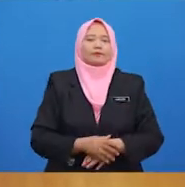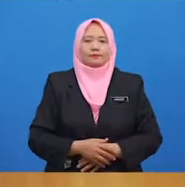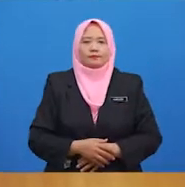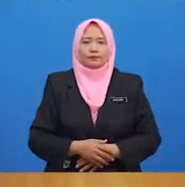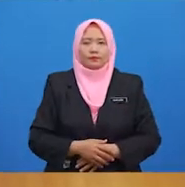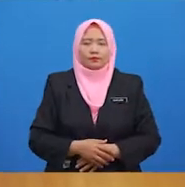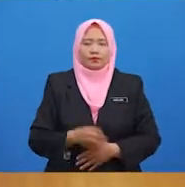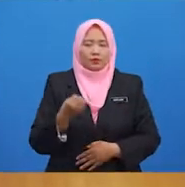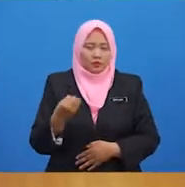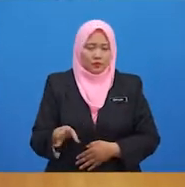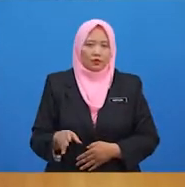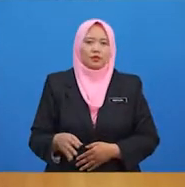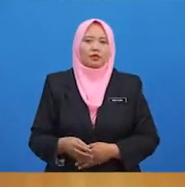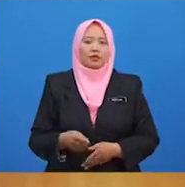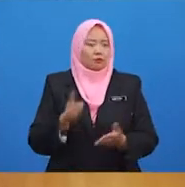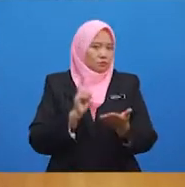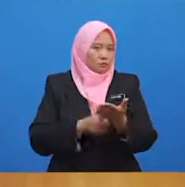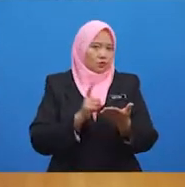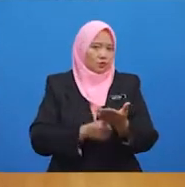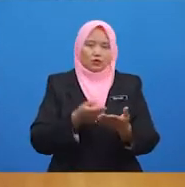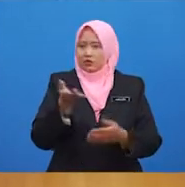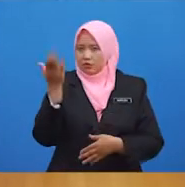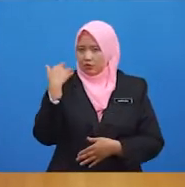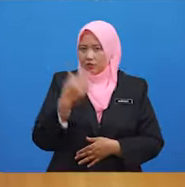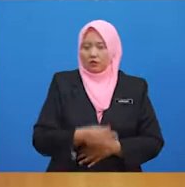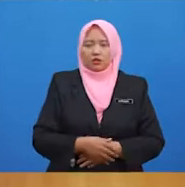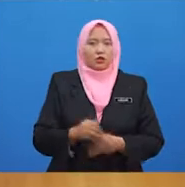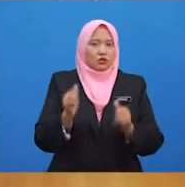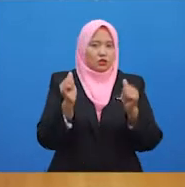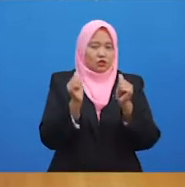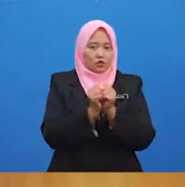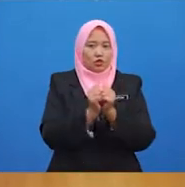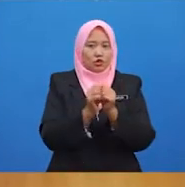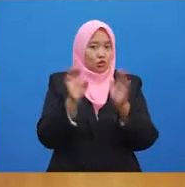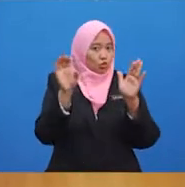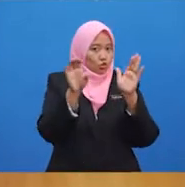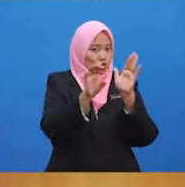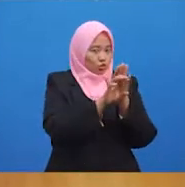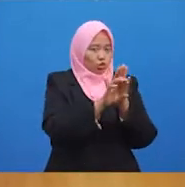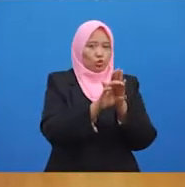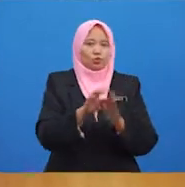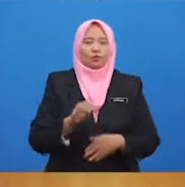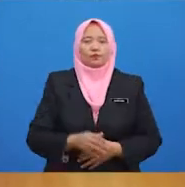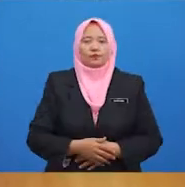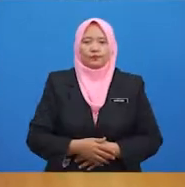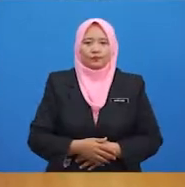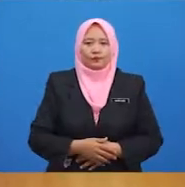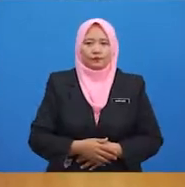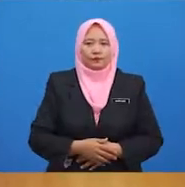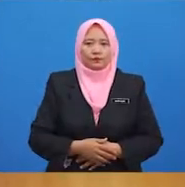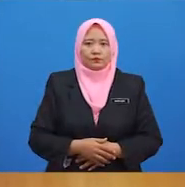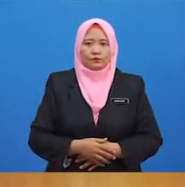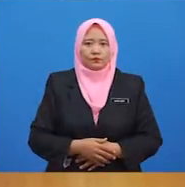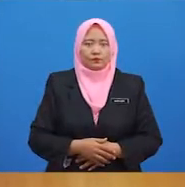kita bincangkan sebentar tadi beserta contoh yang jelas. Sekarang, jom kita menyemak